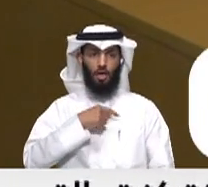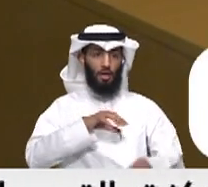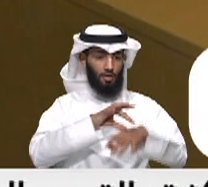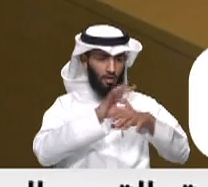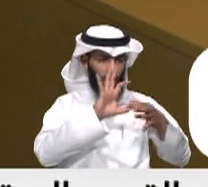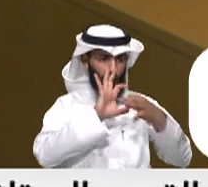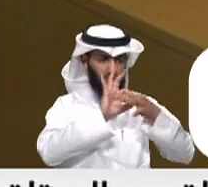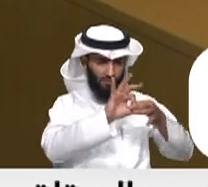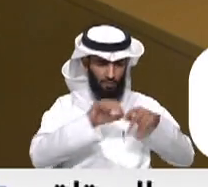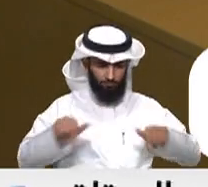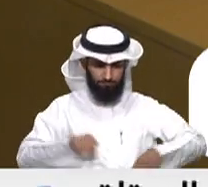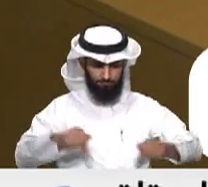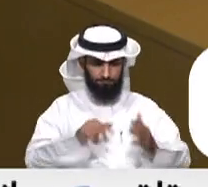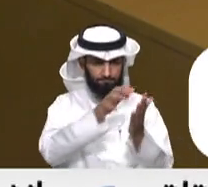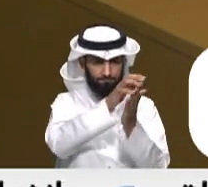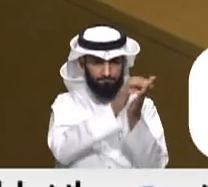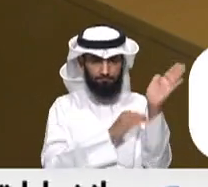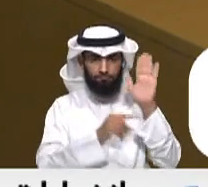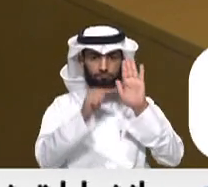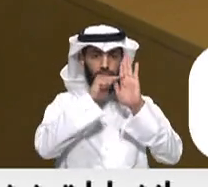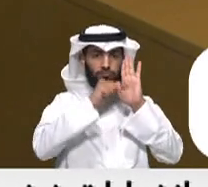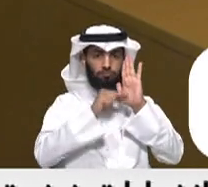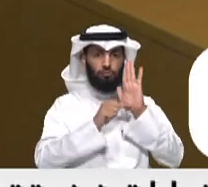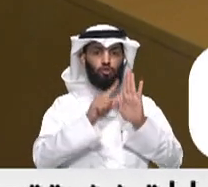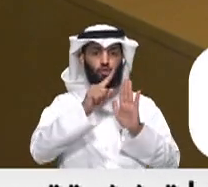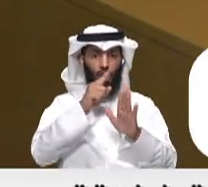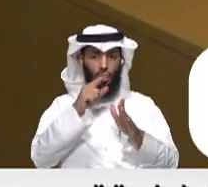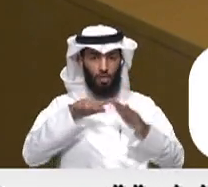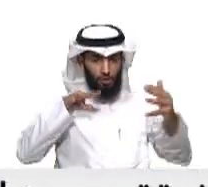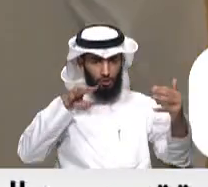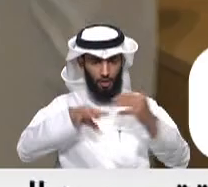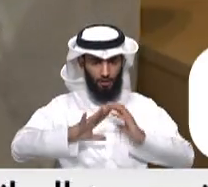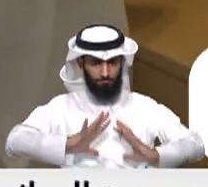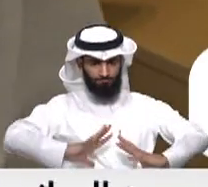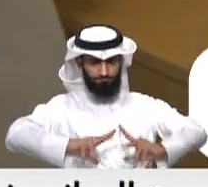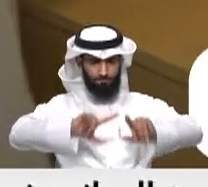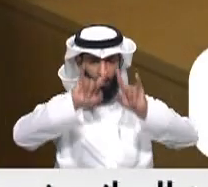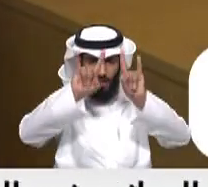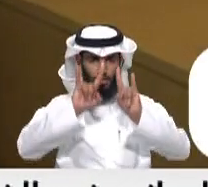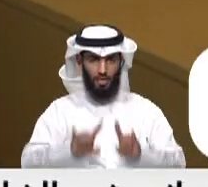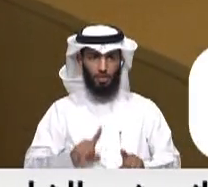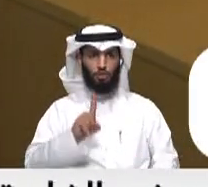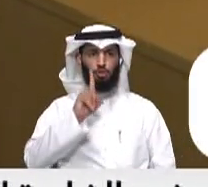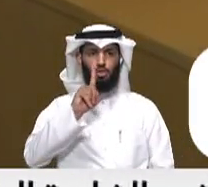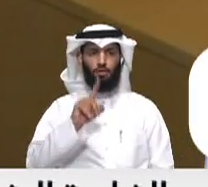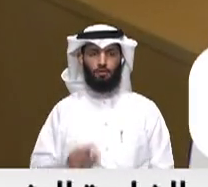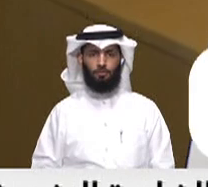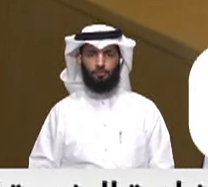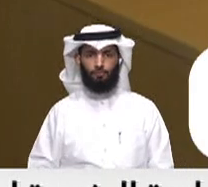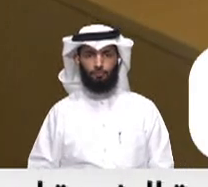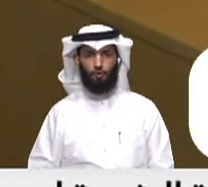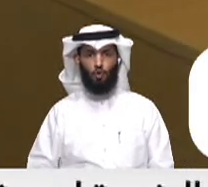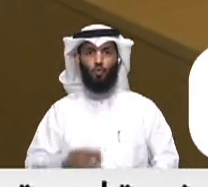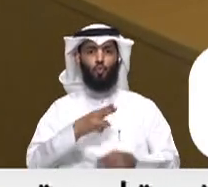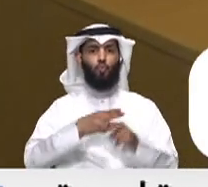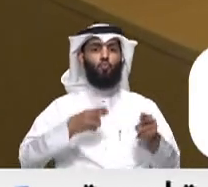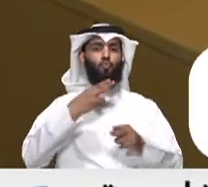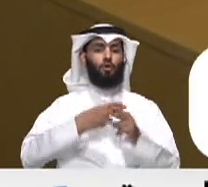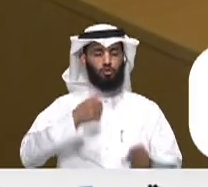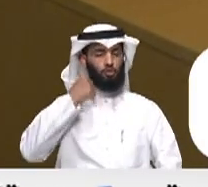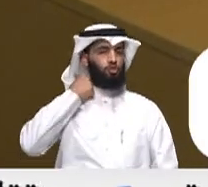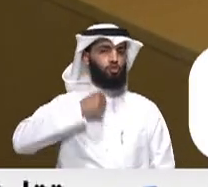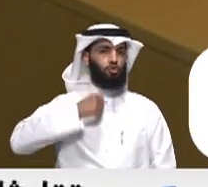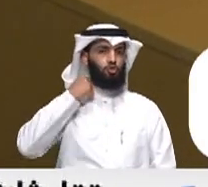العقود سوف نظمن ان شاء الله جوده التنفيذ هذه الاعمال ان شاء الله الكويت اليوم كويت جديده ان شاء الله